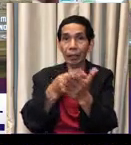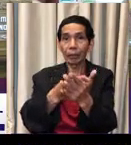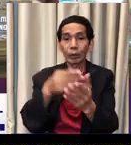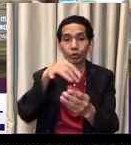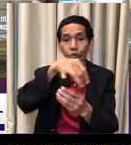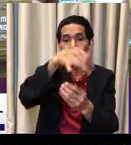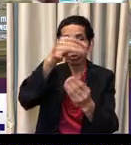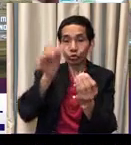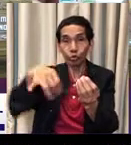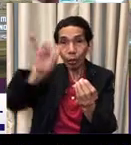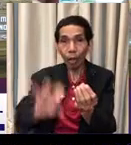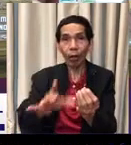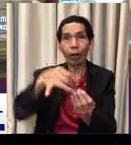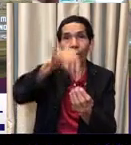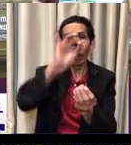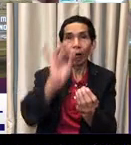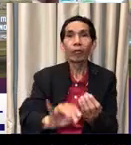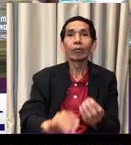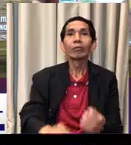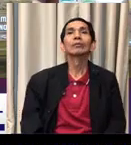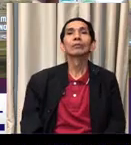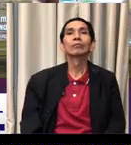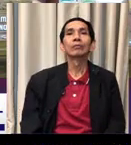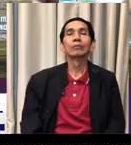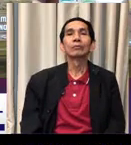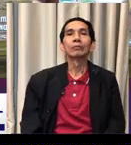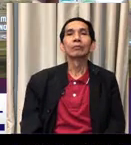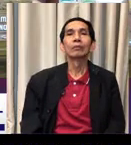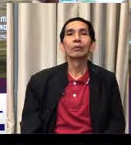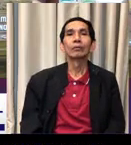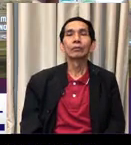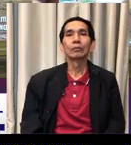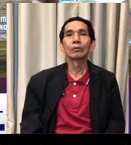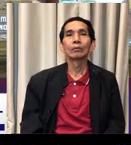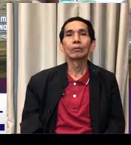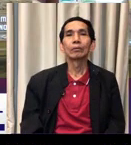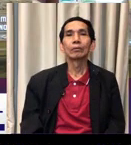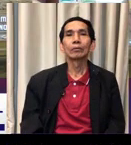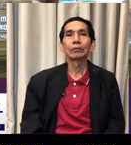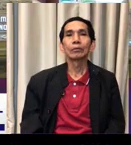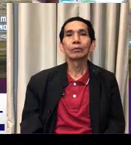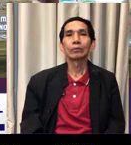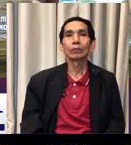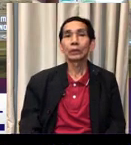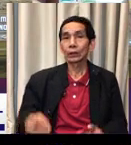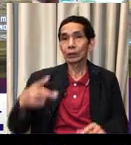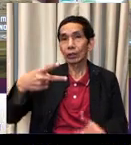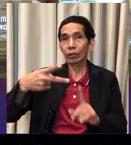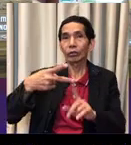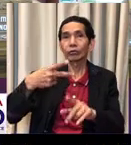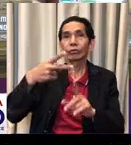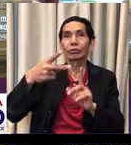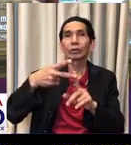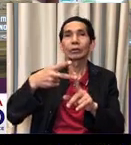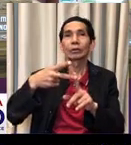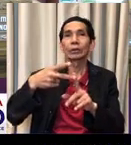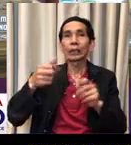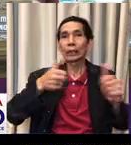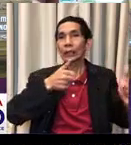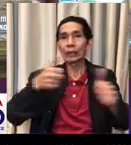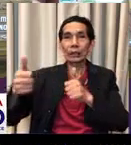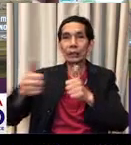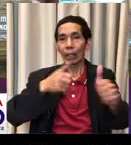ko ito kung nag-aaral ako ng abugasya. O, wager. Pangalawa, game of chance.